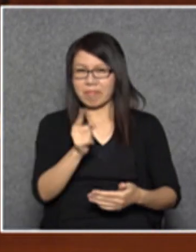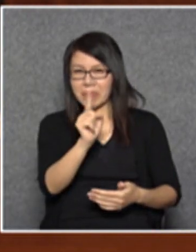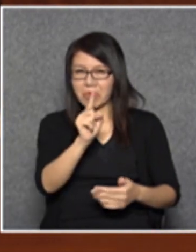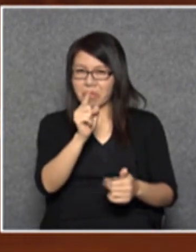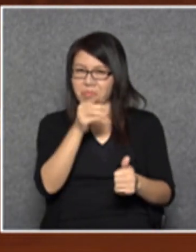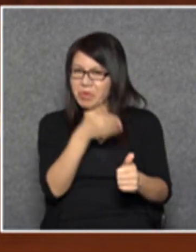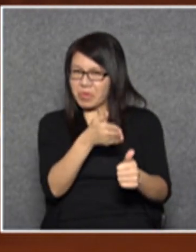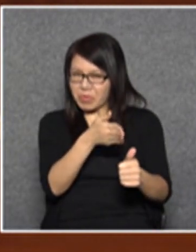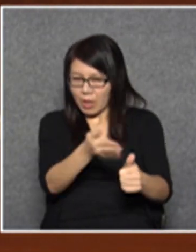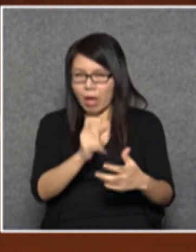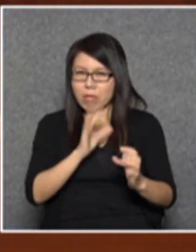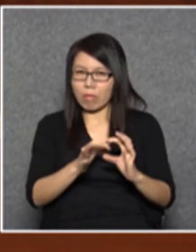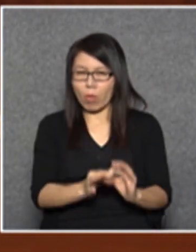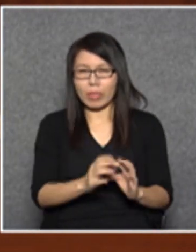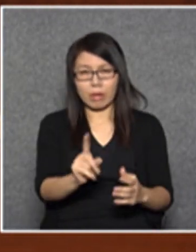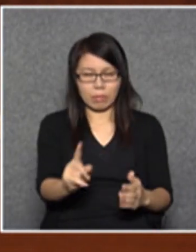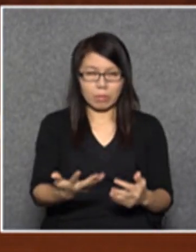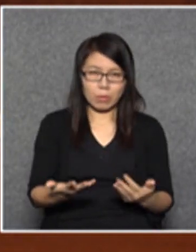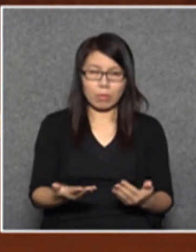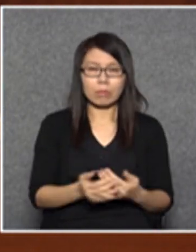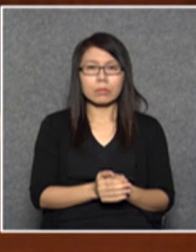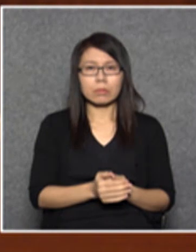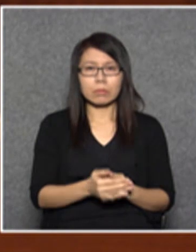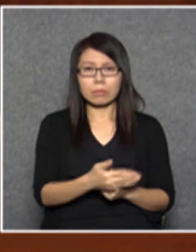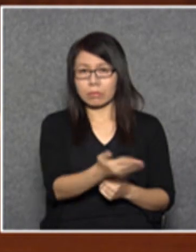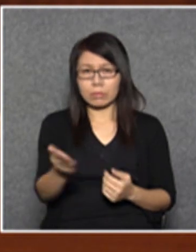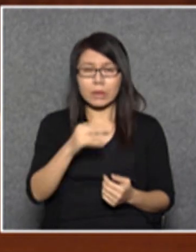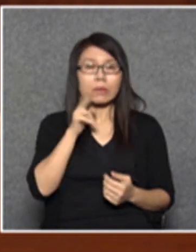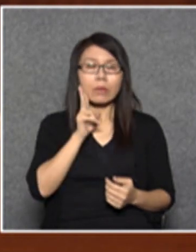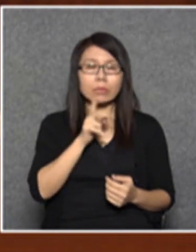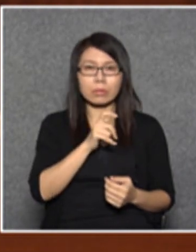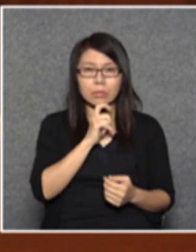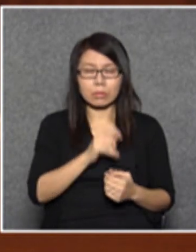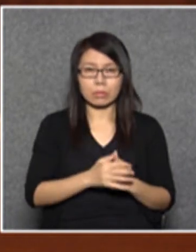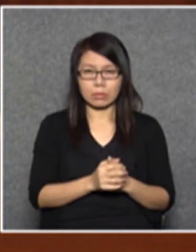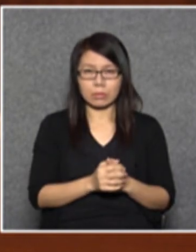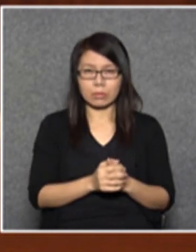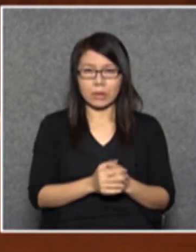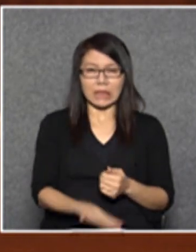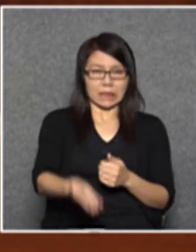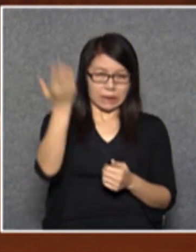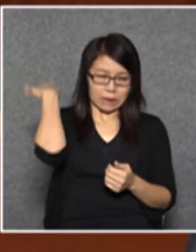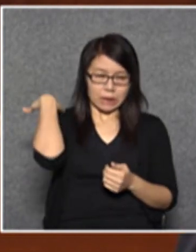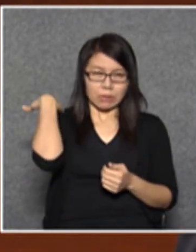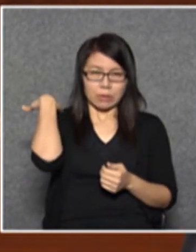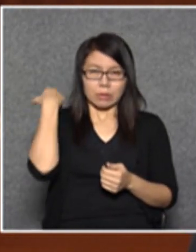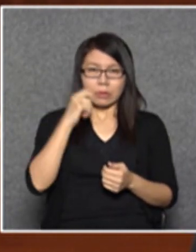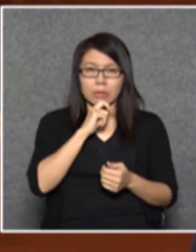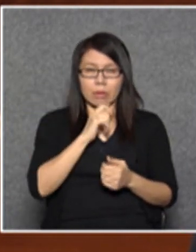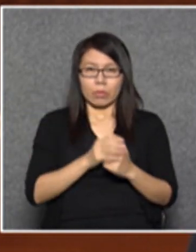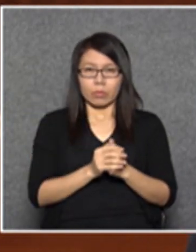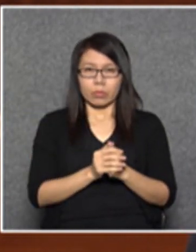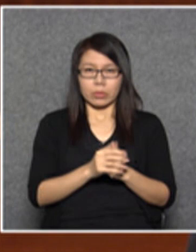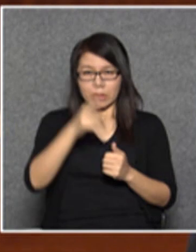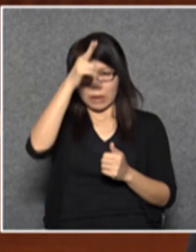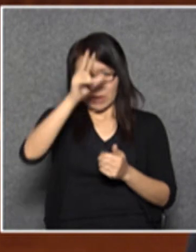們和董生的關係，大家如果在那時已經有從政的經